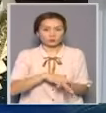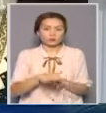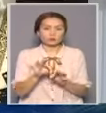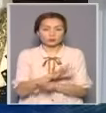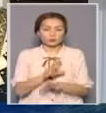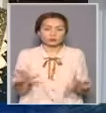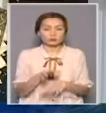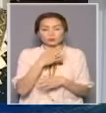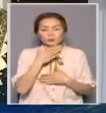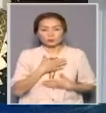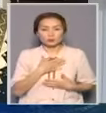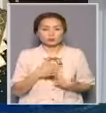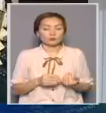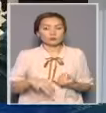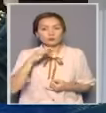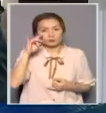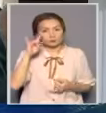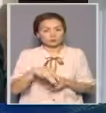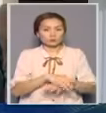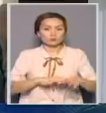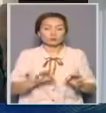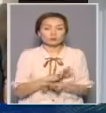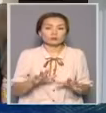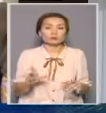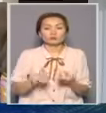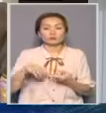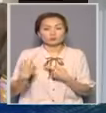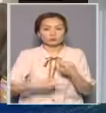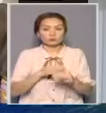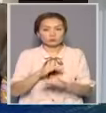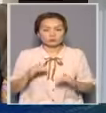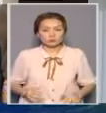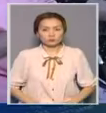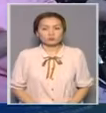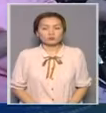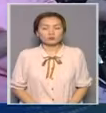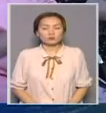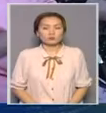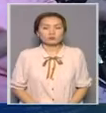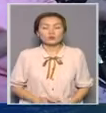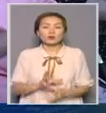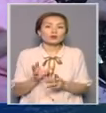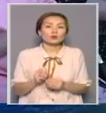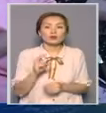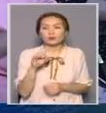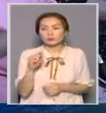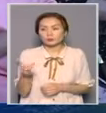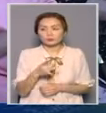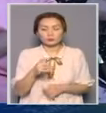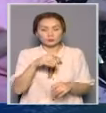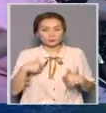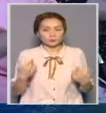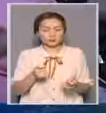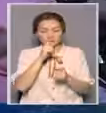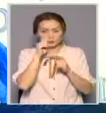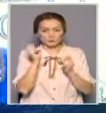и передать любовь казахских народных песен следующим поколениям. В конце мероприятия аким району вручил